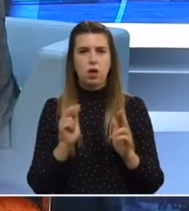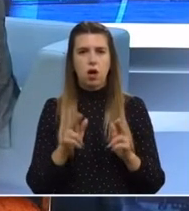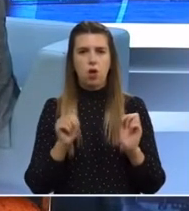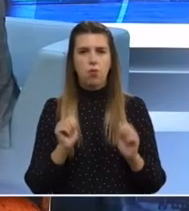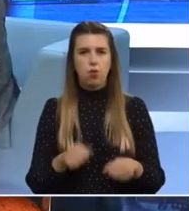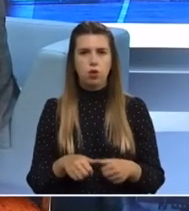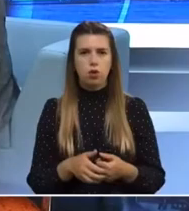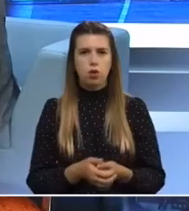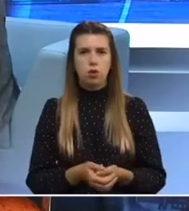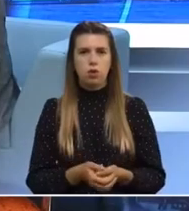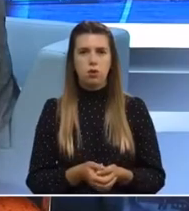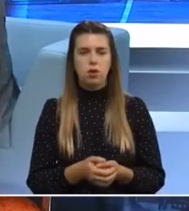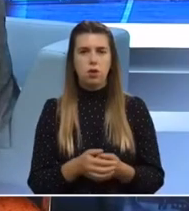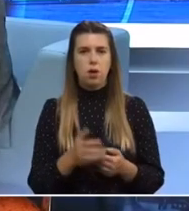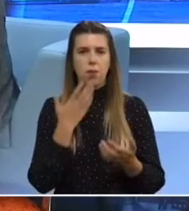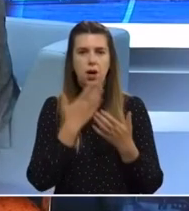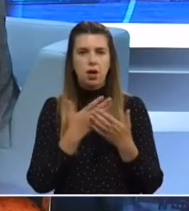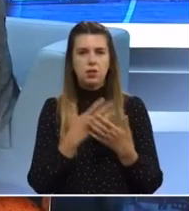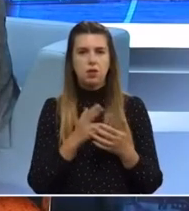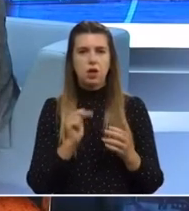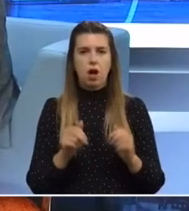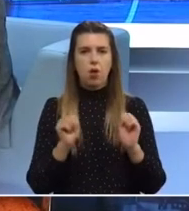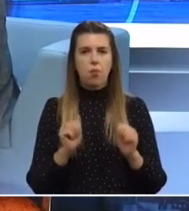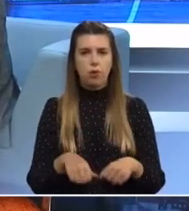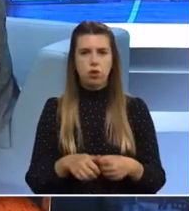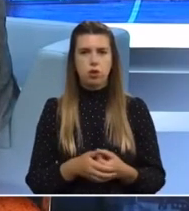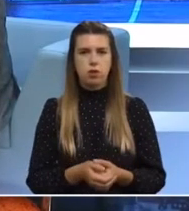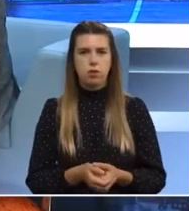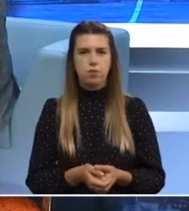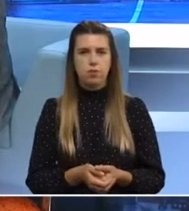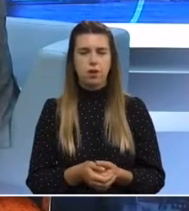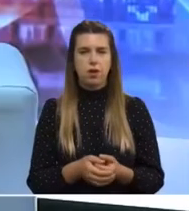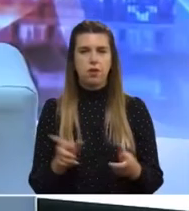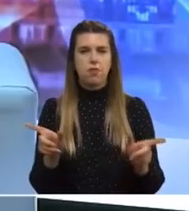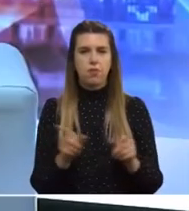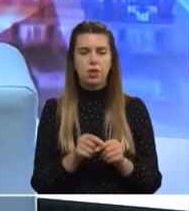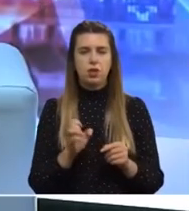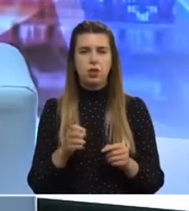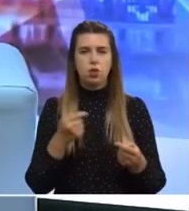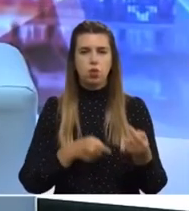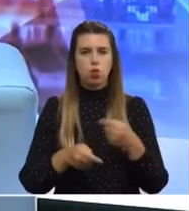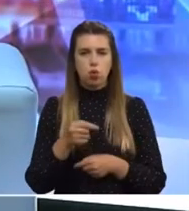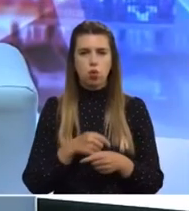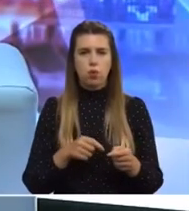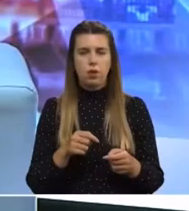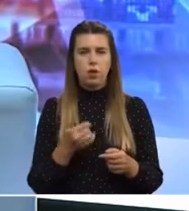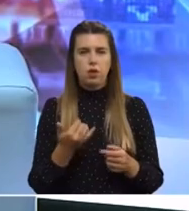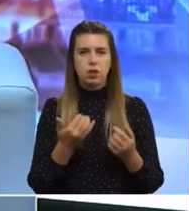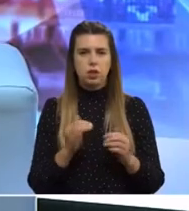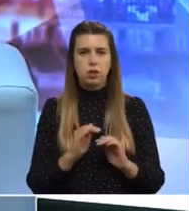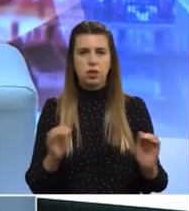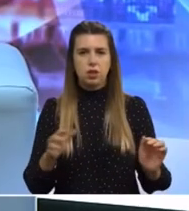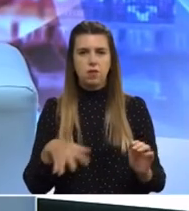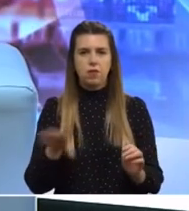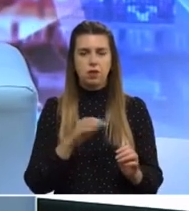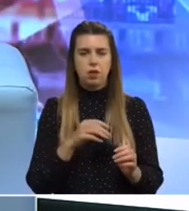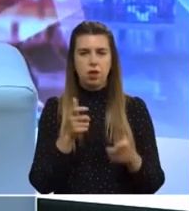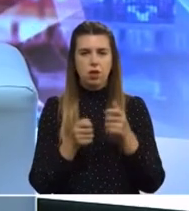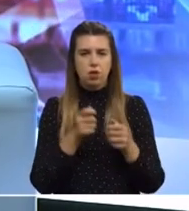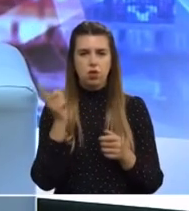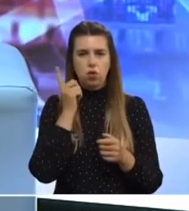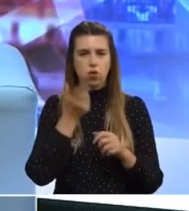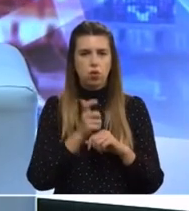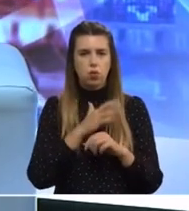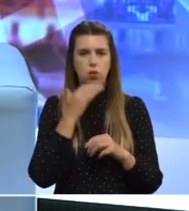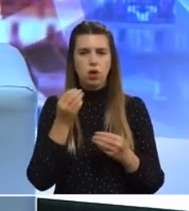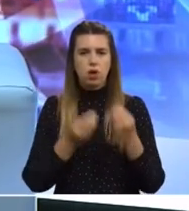показываю, как можно выражаться, как можно взаимодействовать с друг другом. Потому что сейчас дети, они в основном